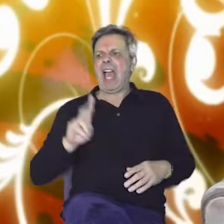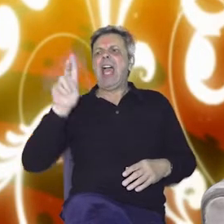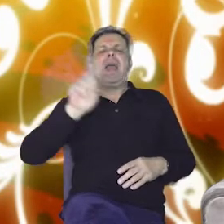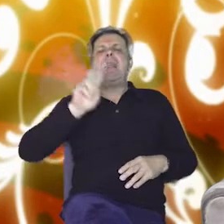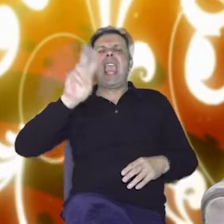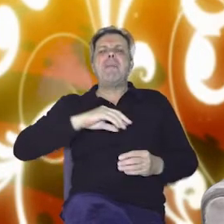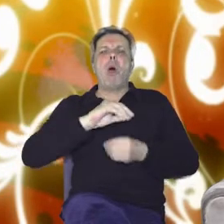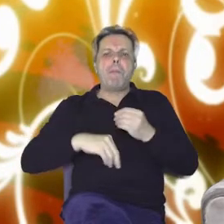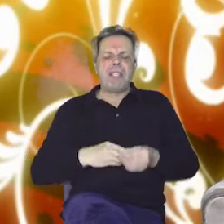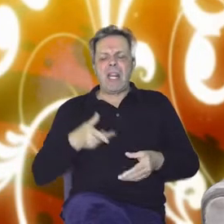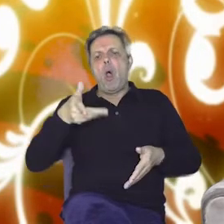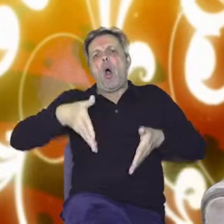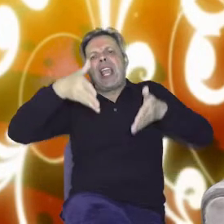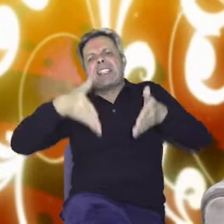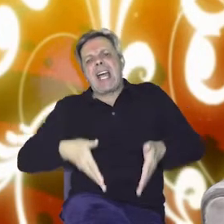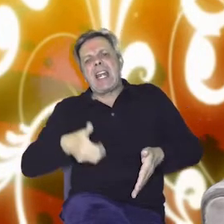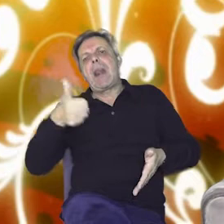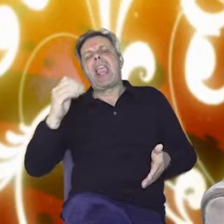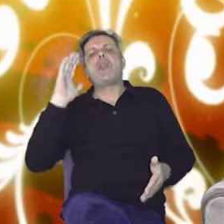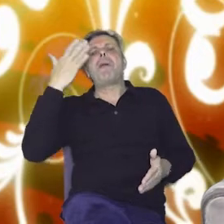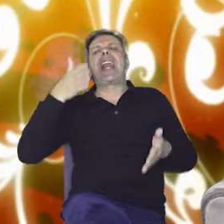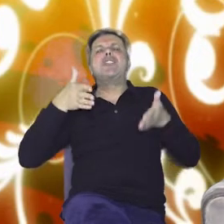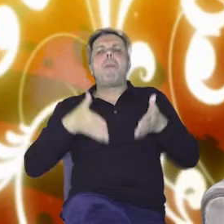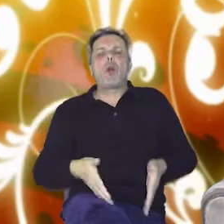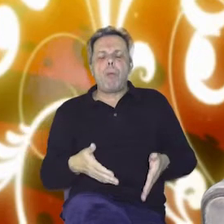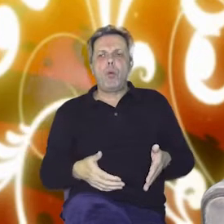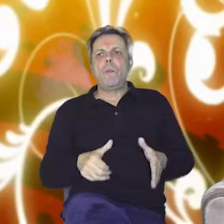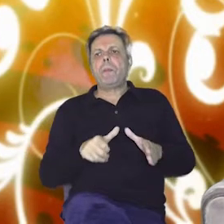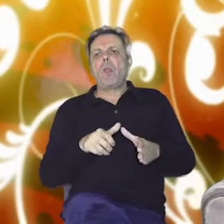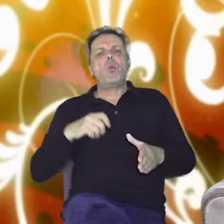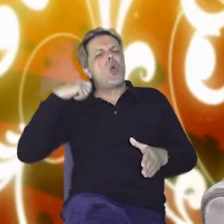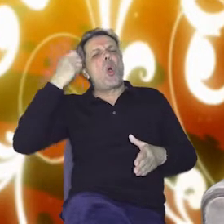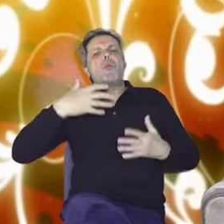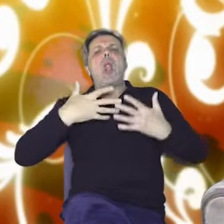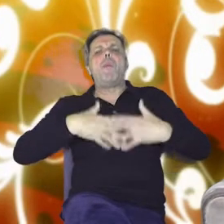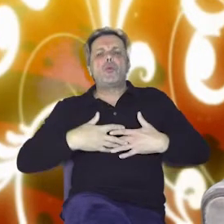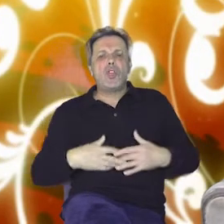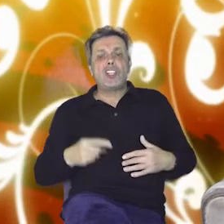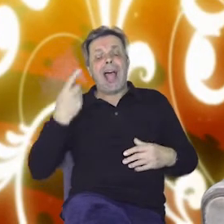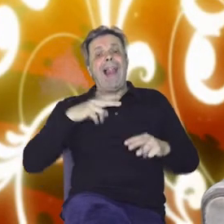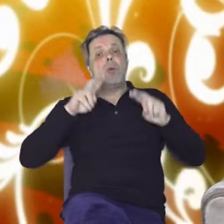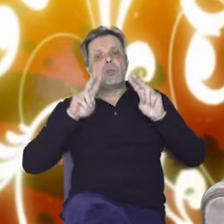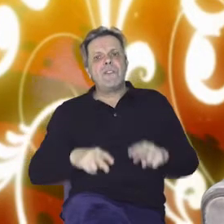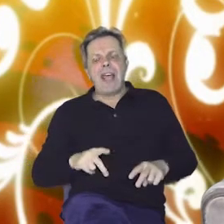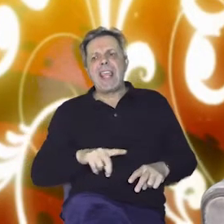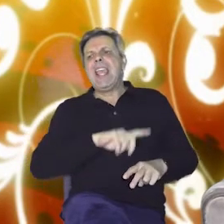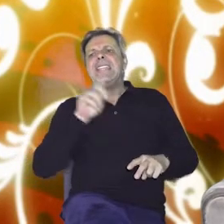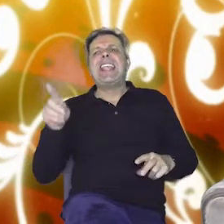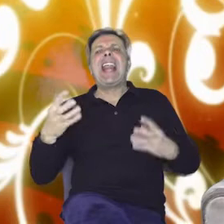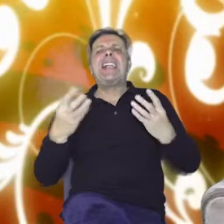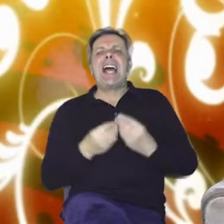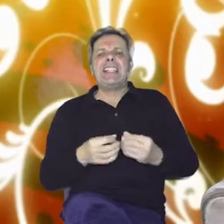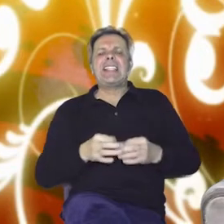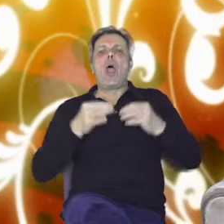onda je sahranjen na tom nekom gradskom groblju uz komunalno poduzeće, ali je zapravo cijela zajednica